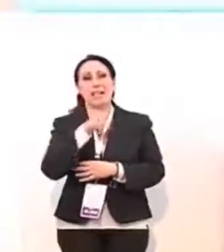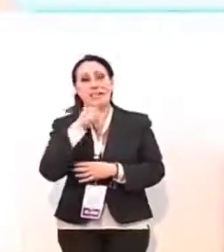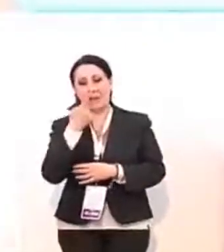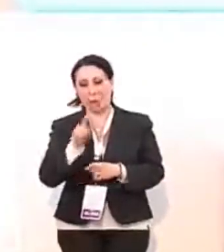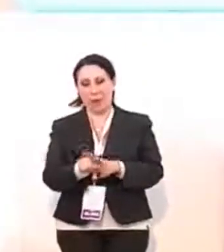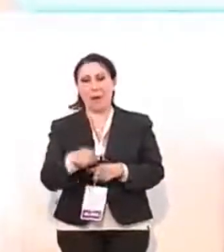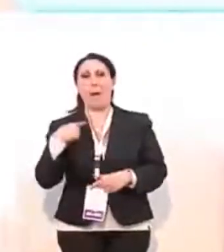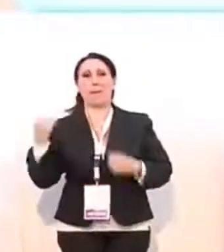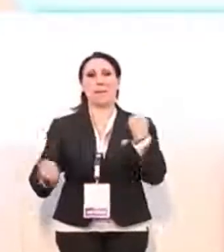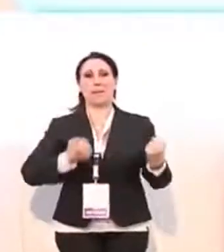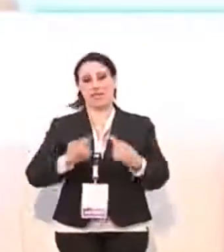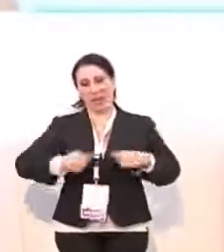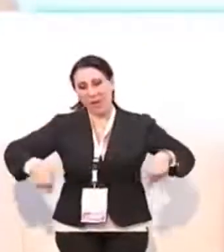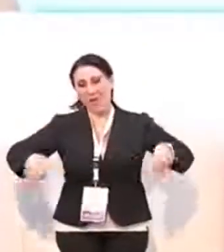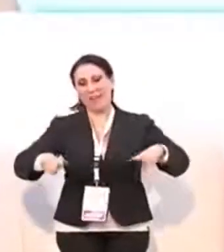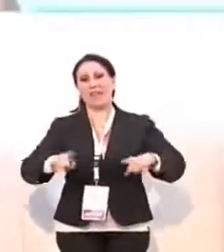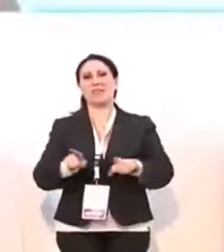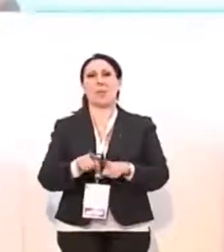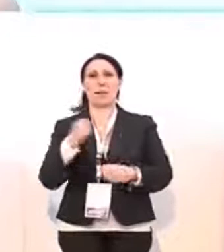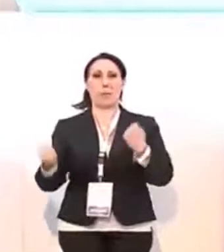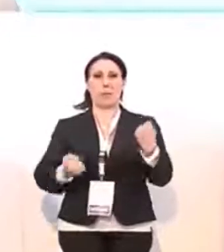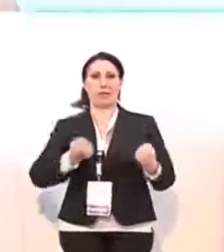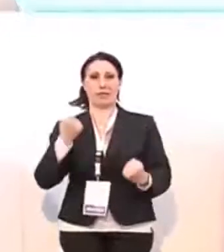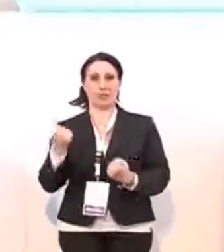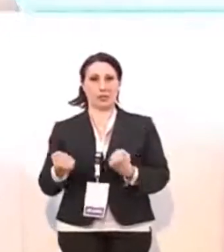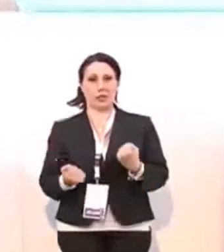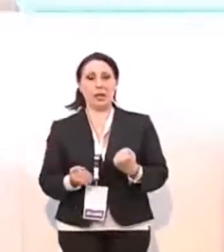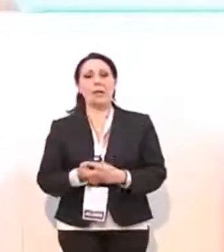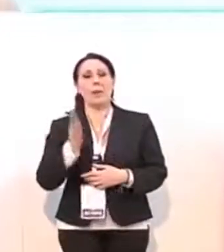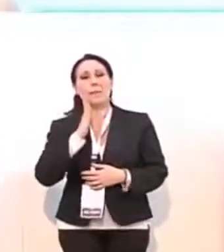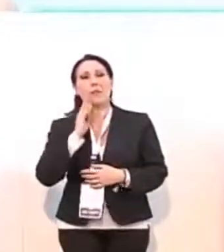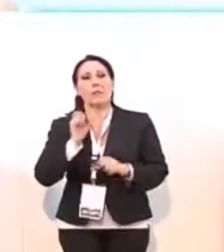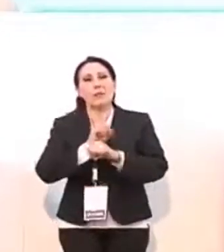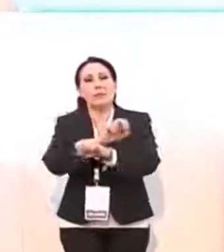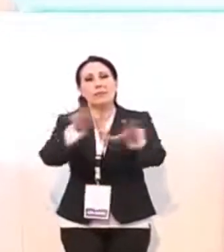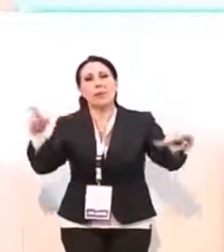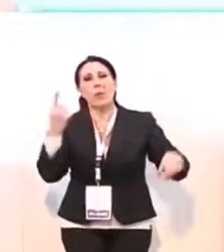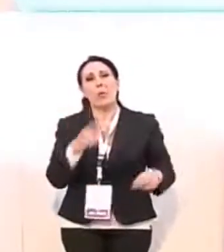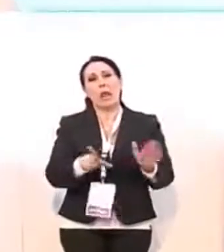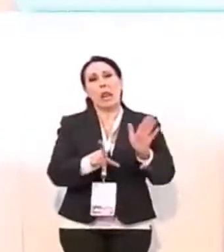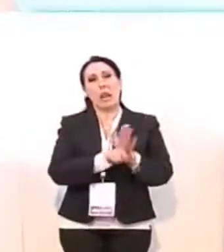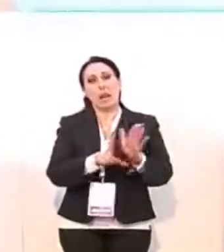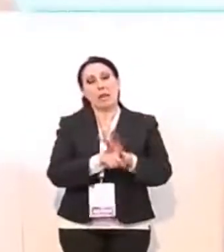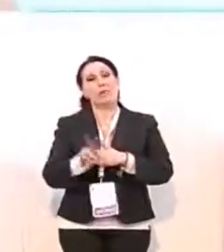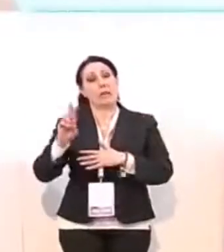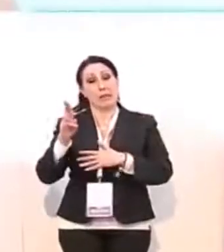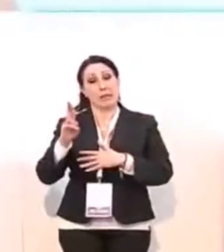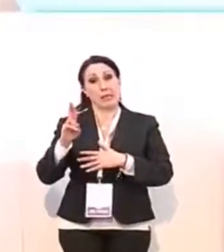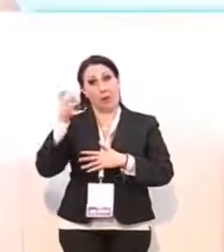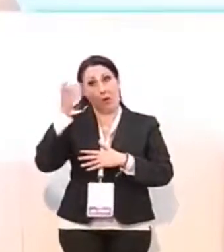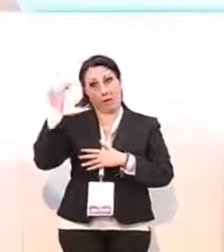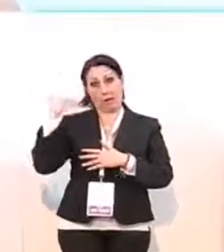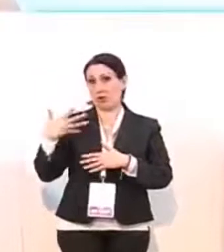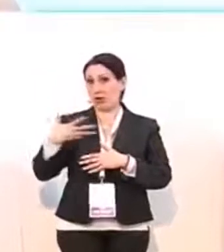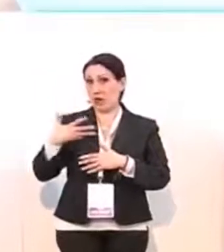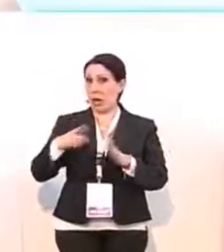voglio richiamare rispetto a quello che è stato detto, facciamo conoscere una norma che con il governo Renzi abbiamo fatto, che dice